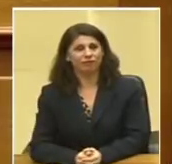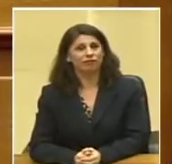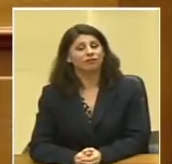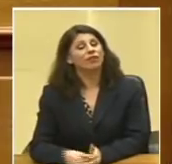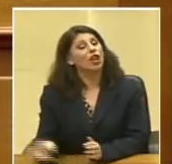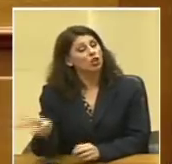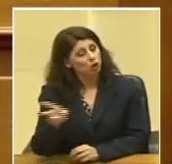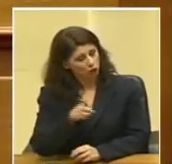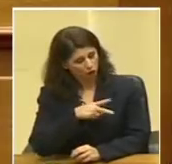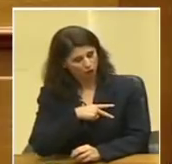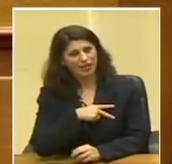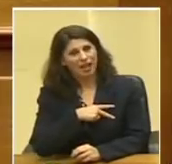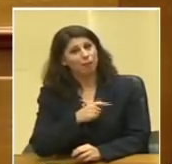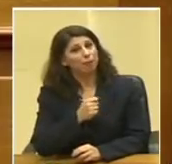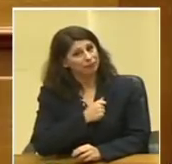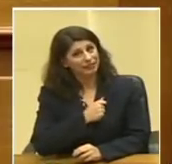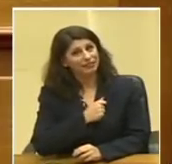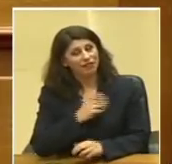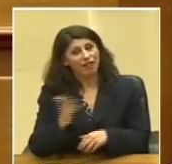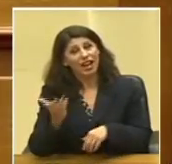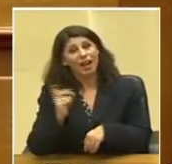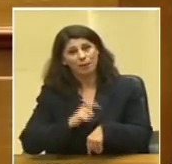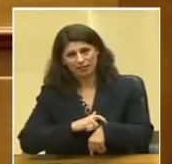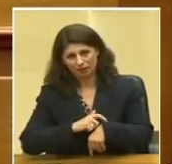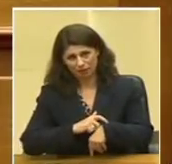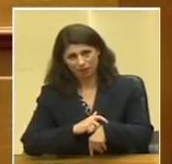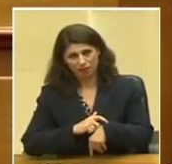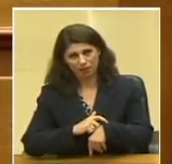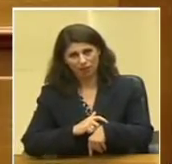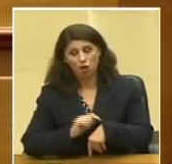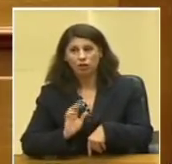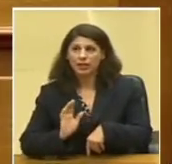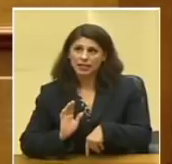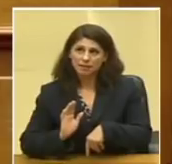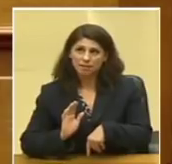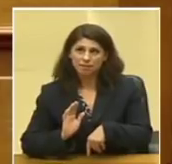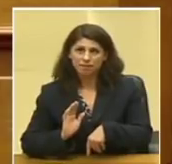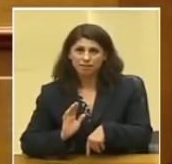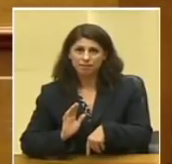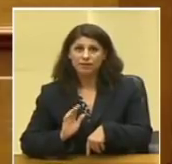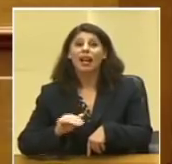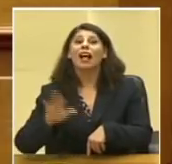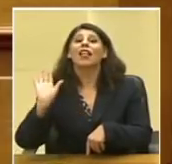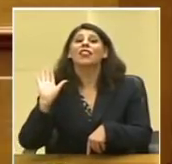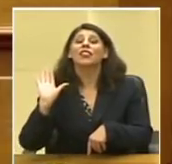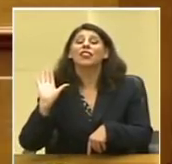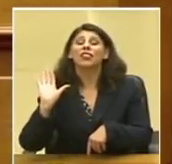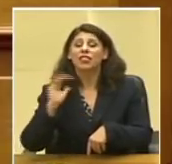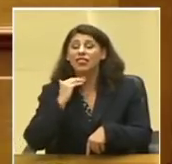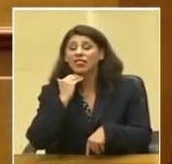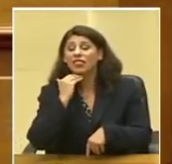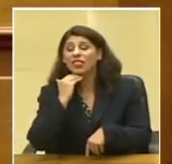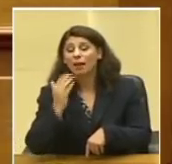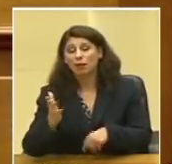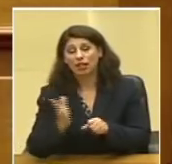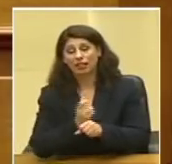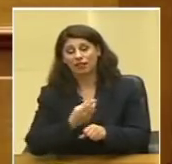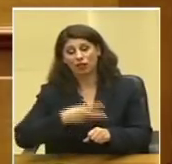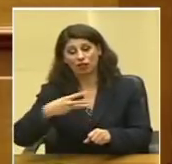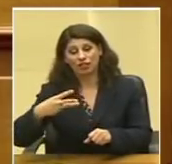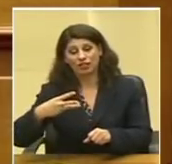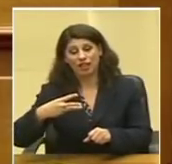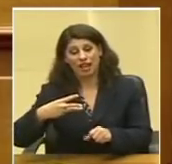ορθώς επίστεψε κάποια στιγμή ότι δεν θα το καταφέρναμε να γυρίσουμε το